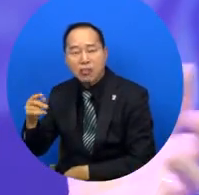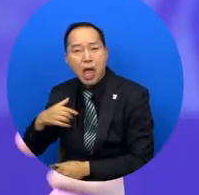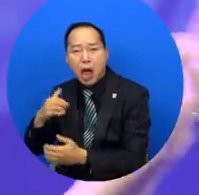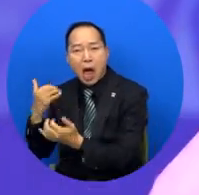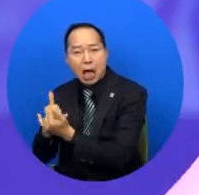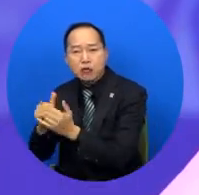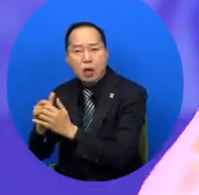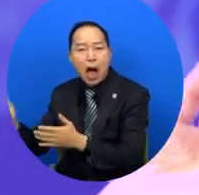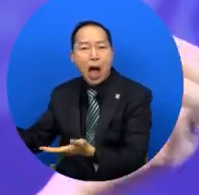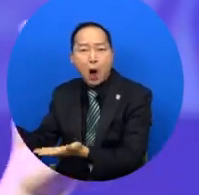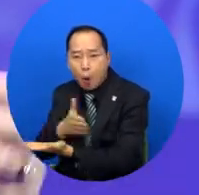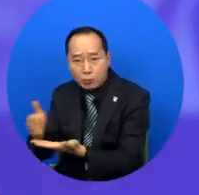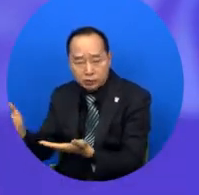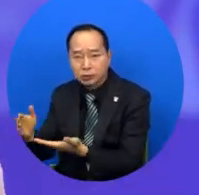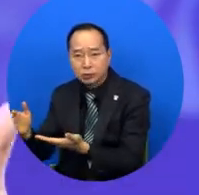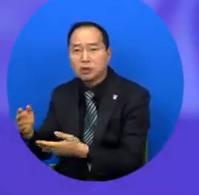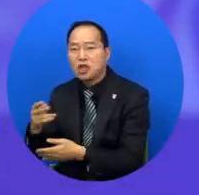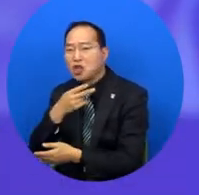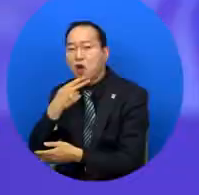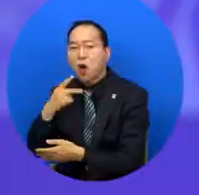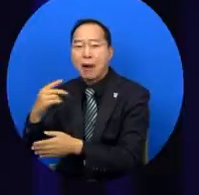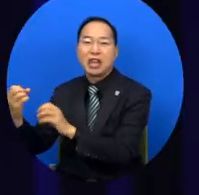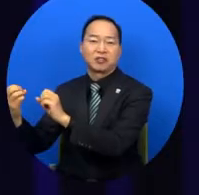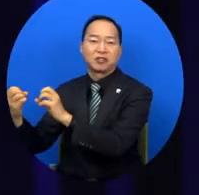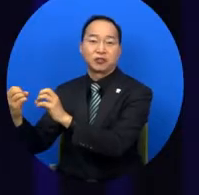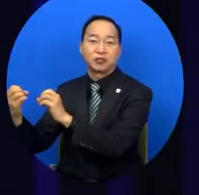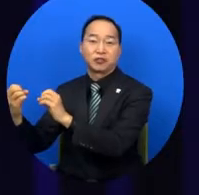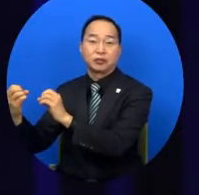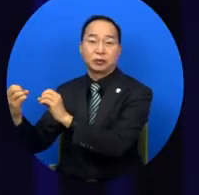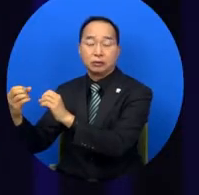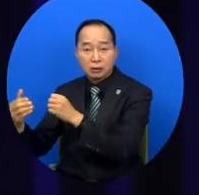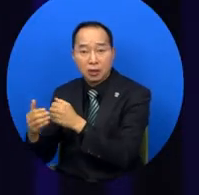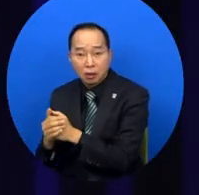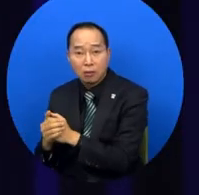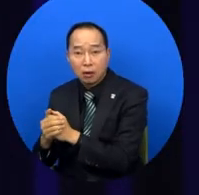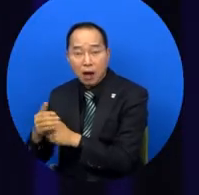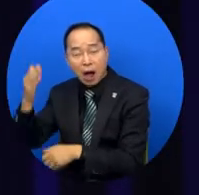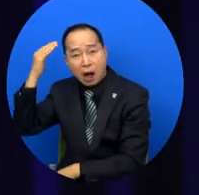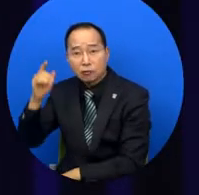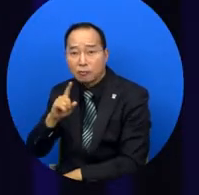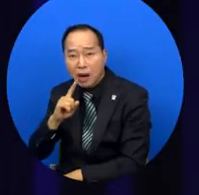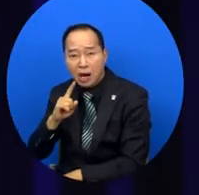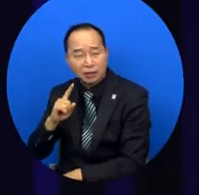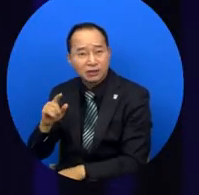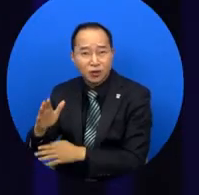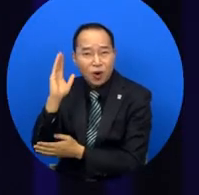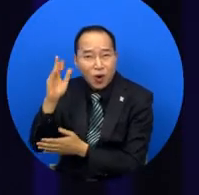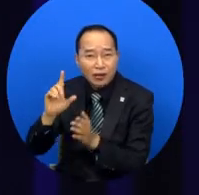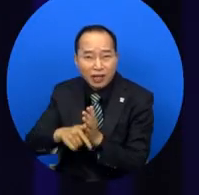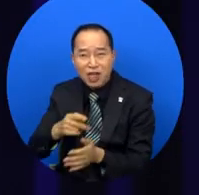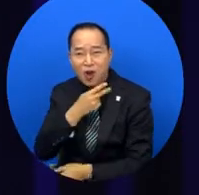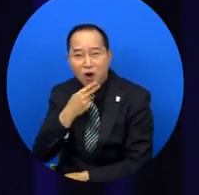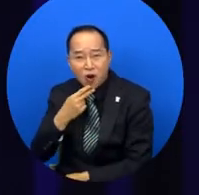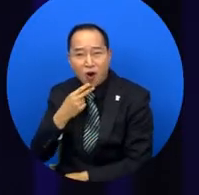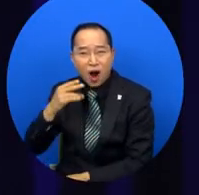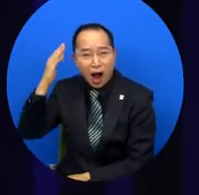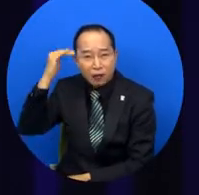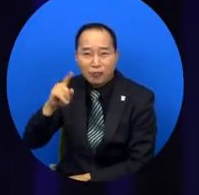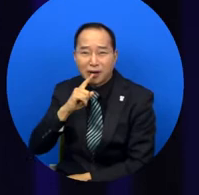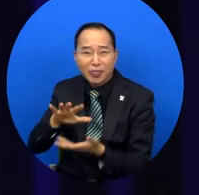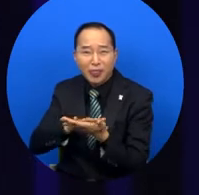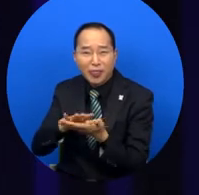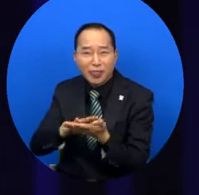정신과 영어만 하면서 한국말을 거의 안 하고 살아가지고 영어가 좀 영어랑 한국어 이렇게 좀 짬뽕도 나오고 또